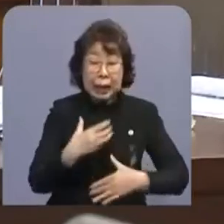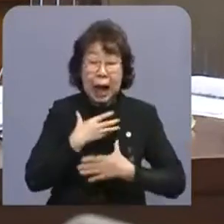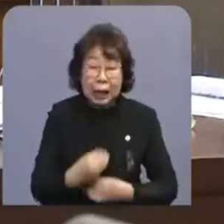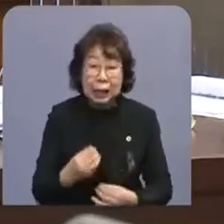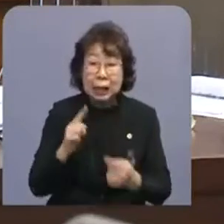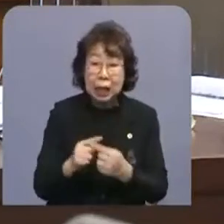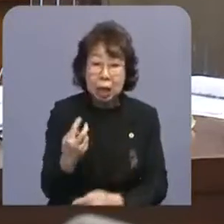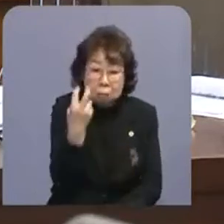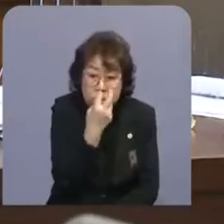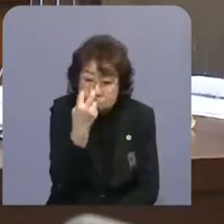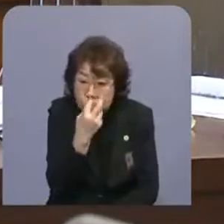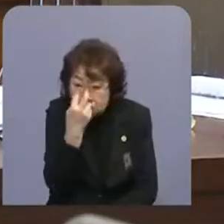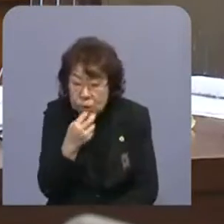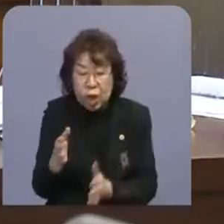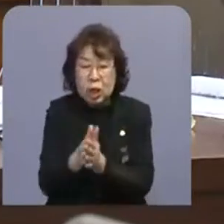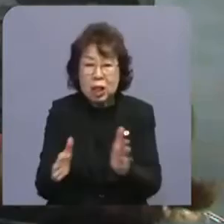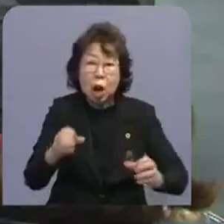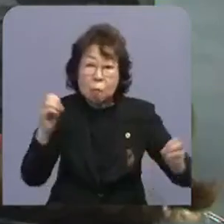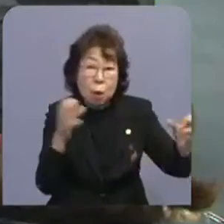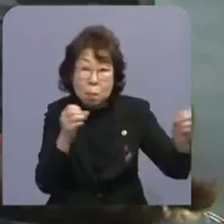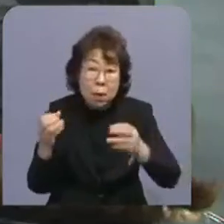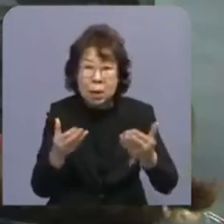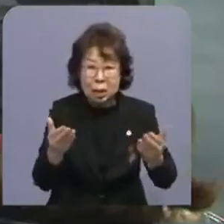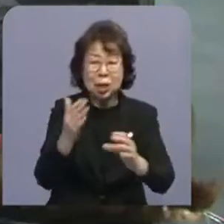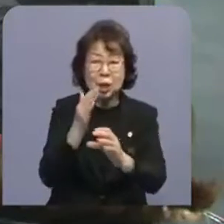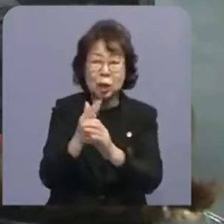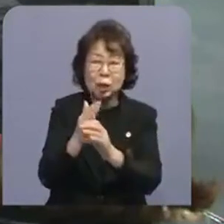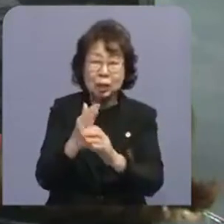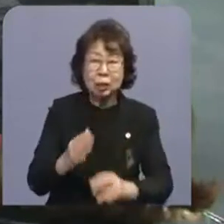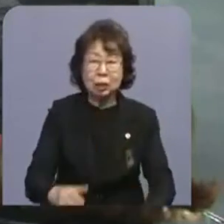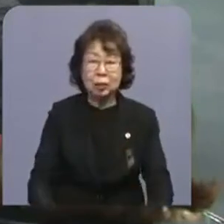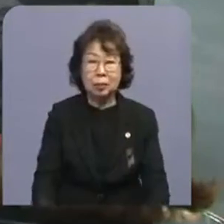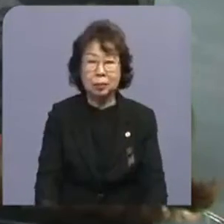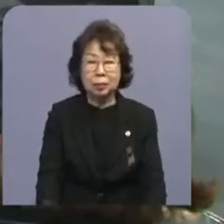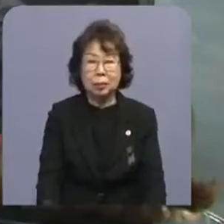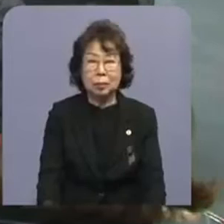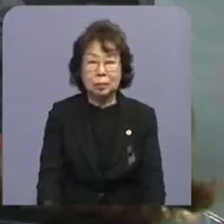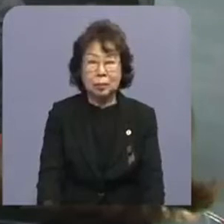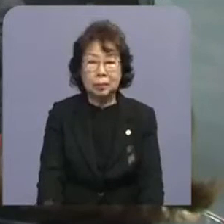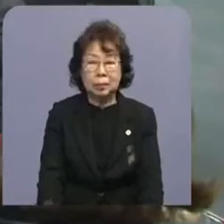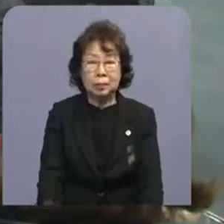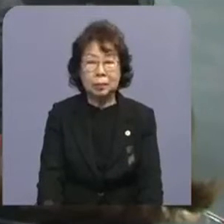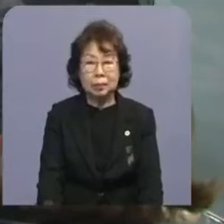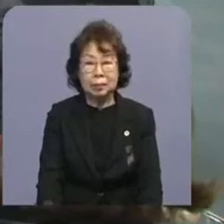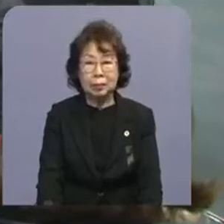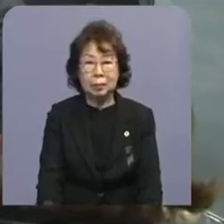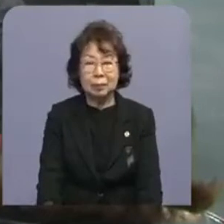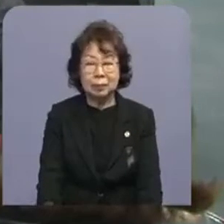행정사무감사장을 뜨겁게 달궜습니다. KBS 뉴스 노준철입니다.